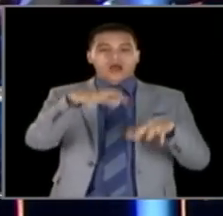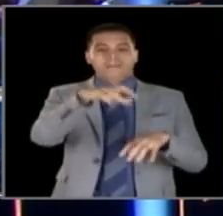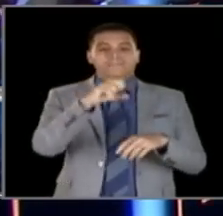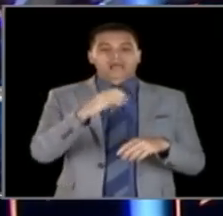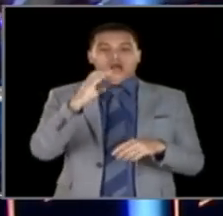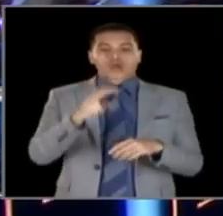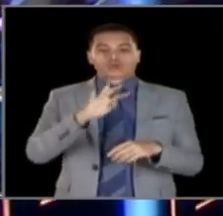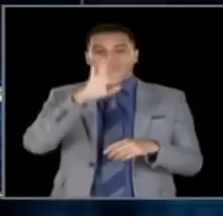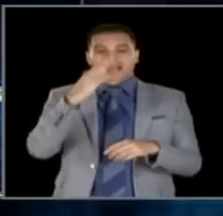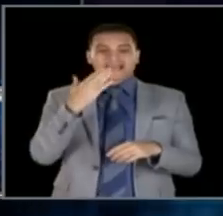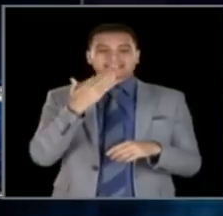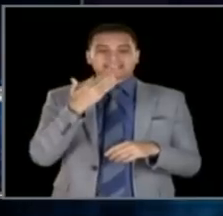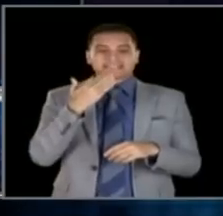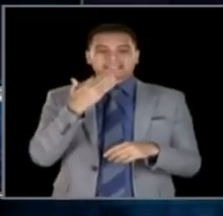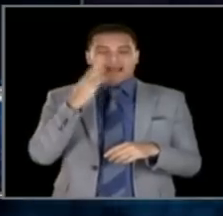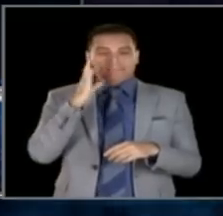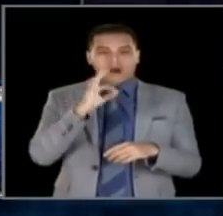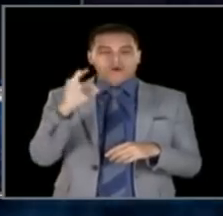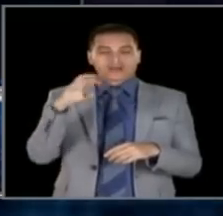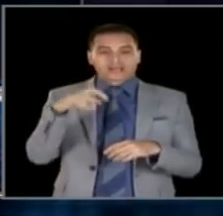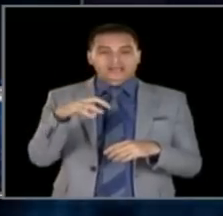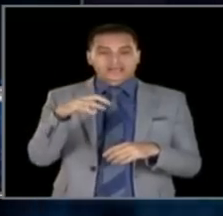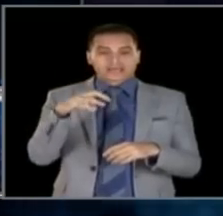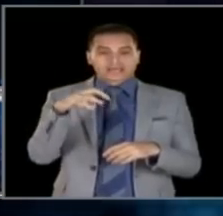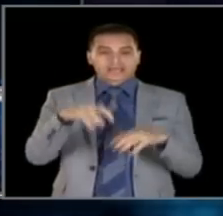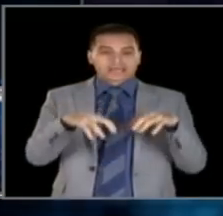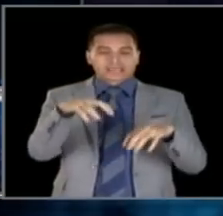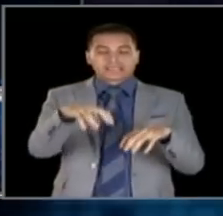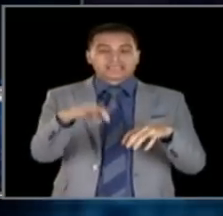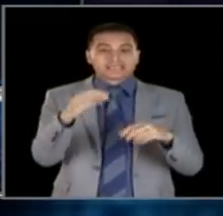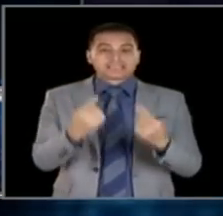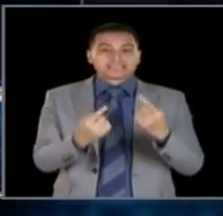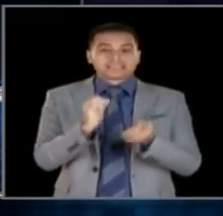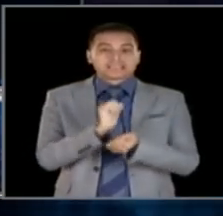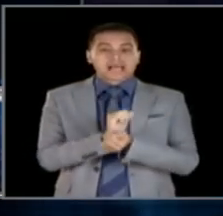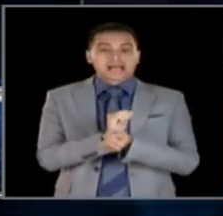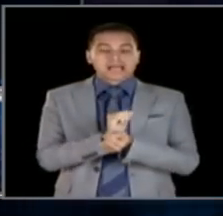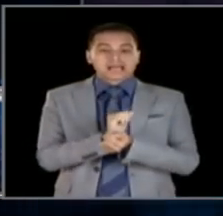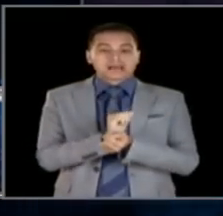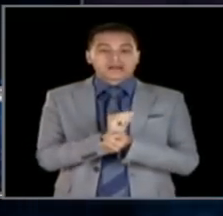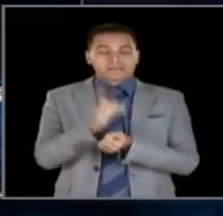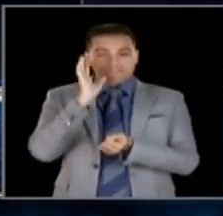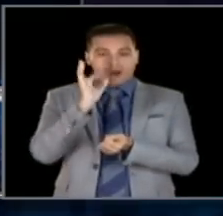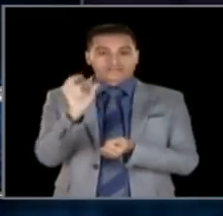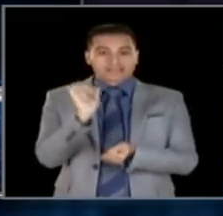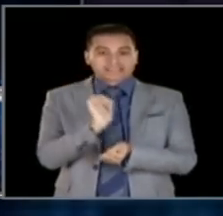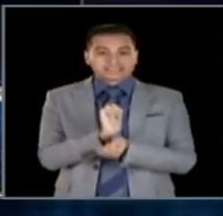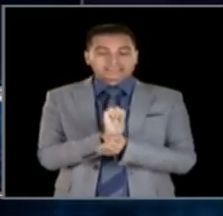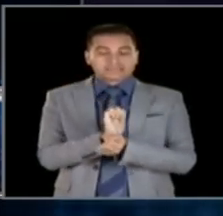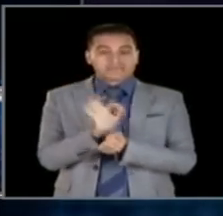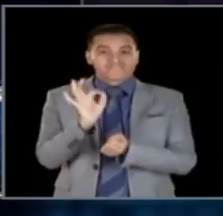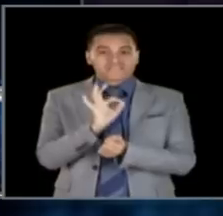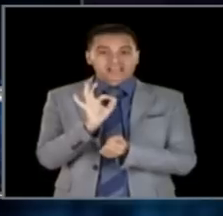آسيا، فما هي؟ سجن في جزيرة، العقاب ب بيكون من